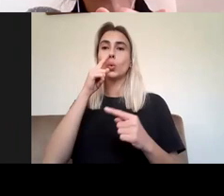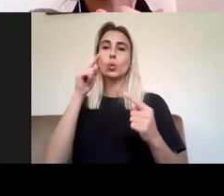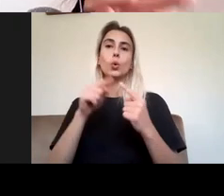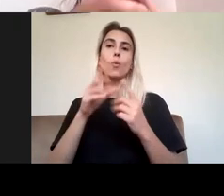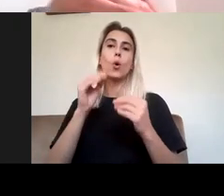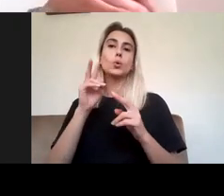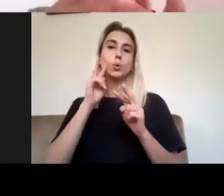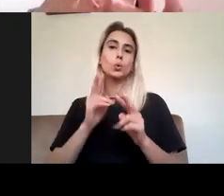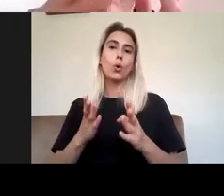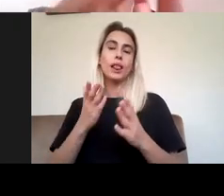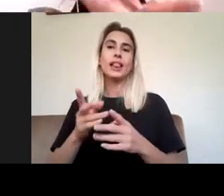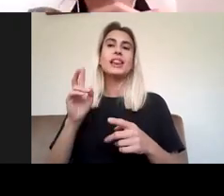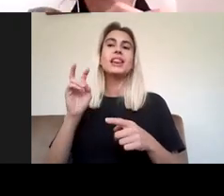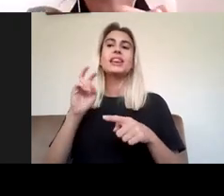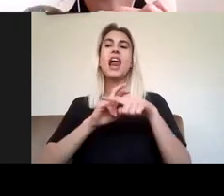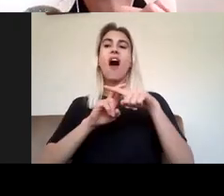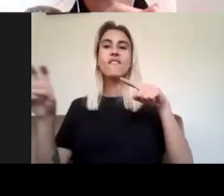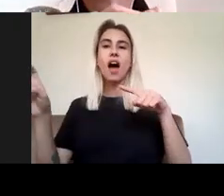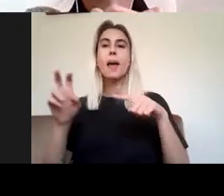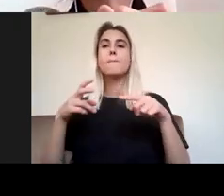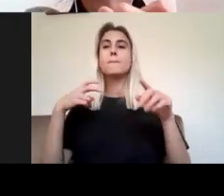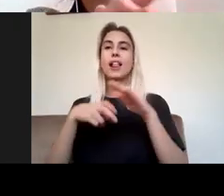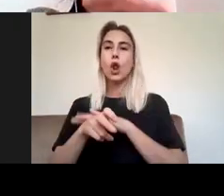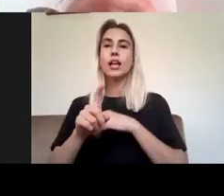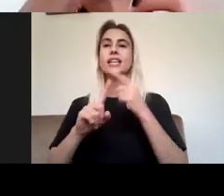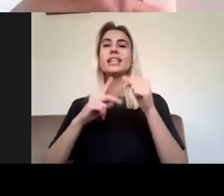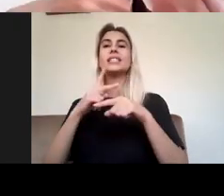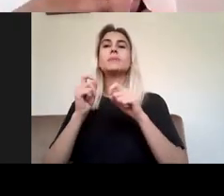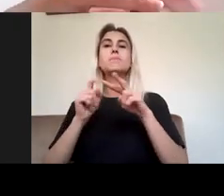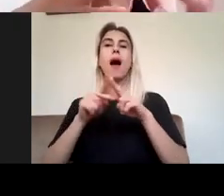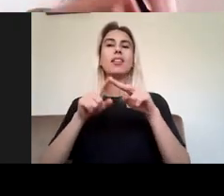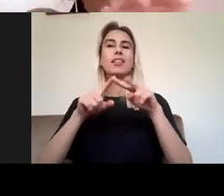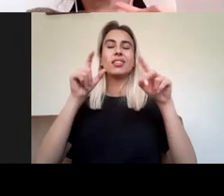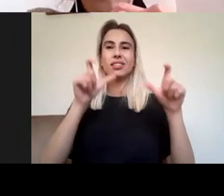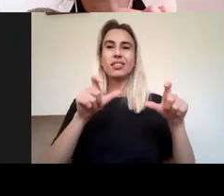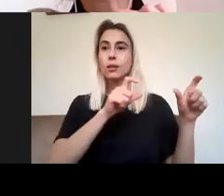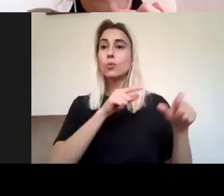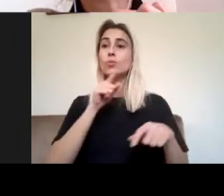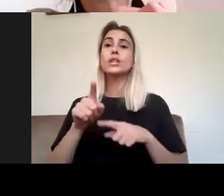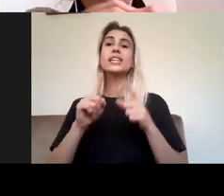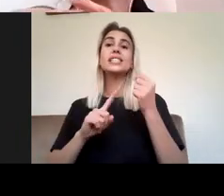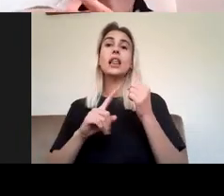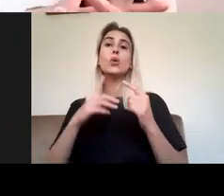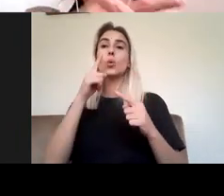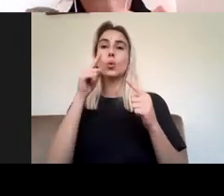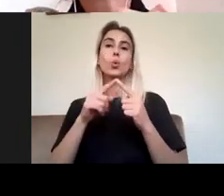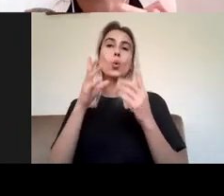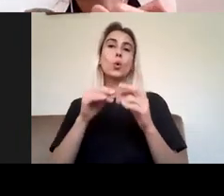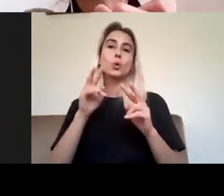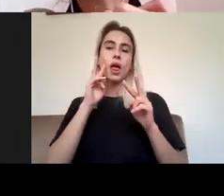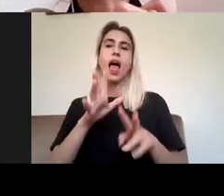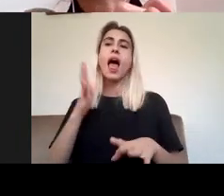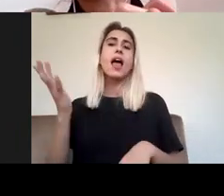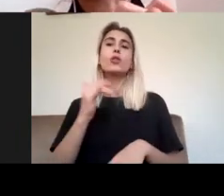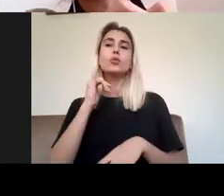görüyoruz. Tramvayların, metroların, izban istasyonlarının bakın burada istatistiksel olarak çok uygun olduğunu görüyoruz ve en kötü durumda